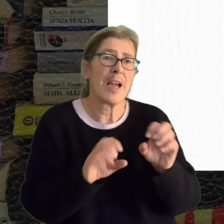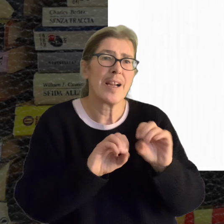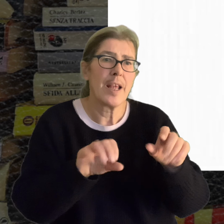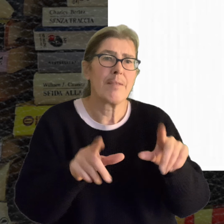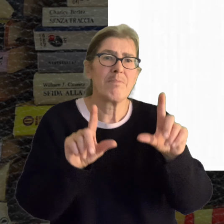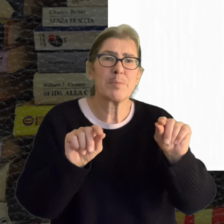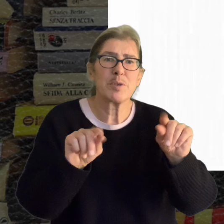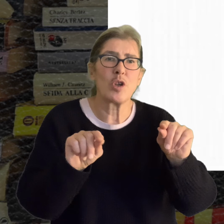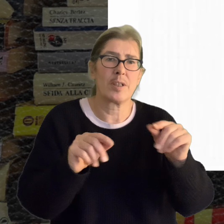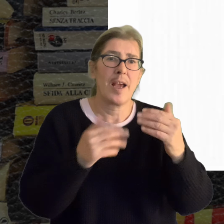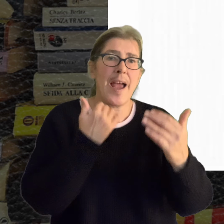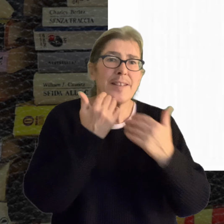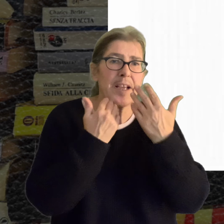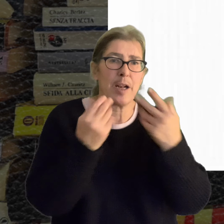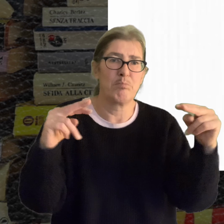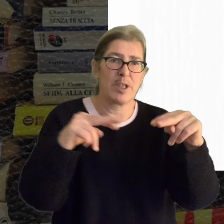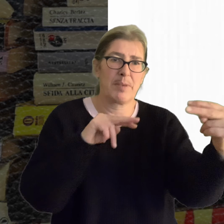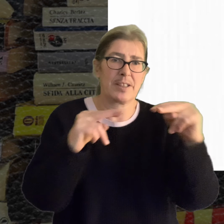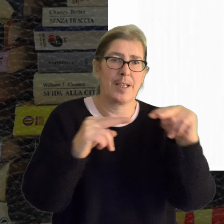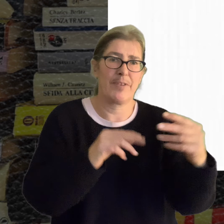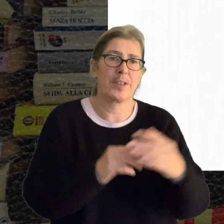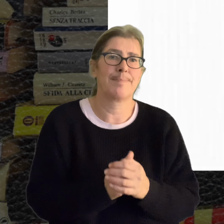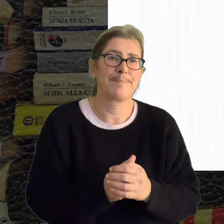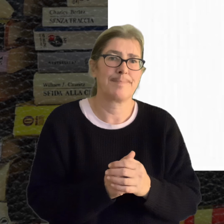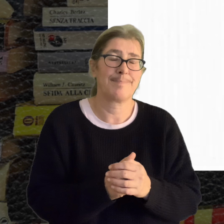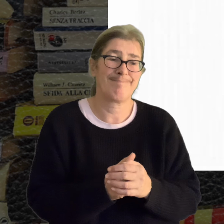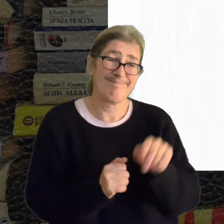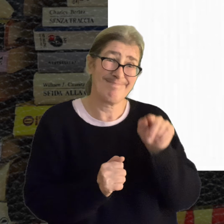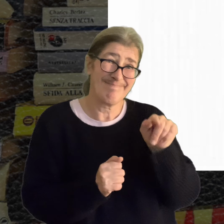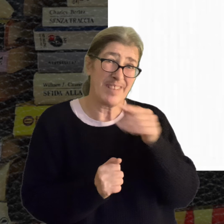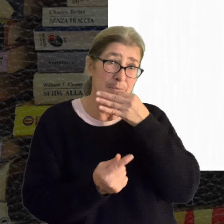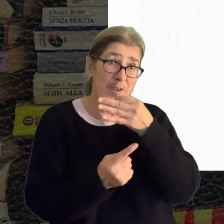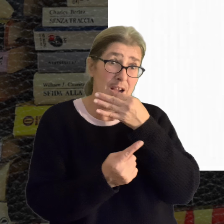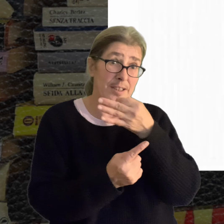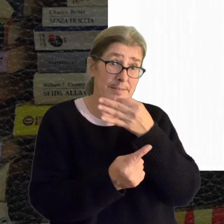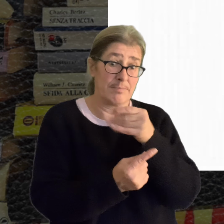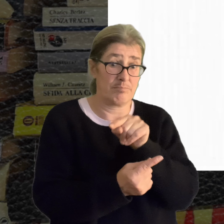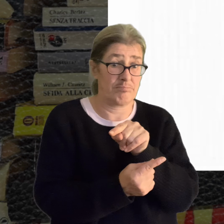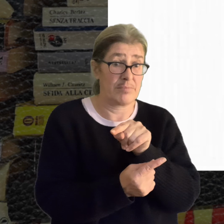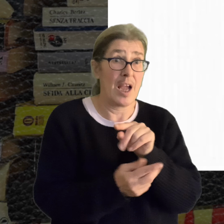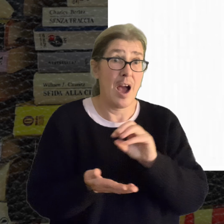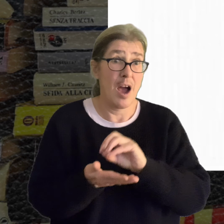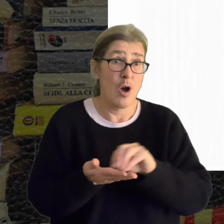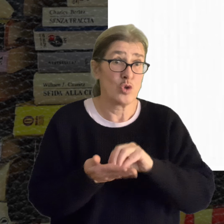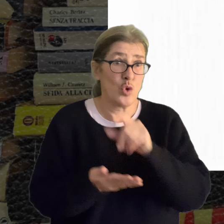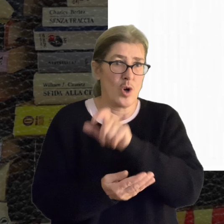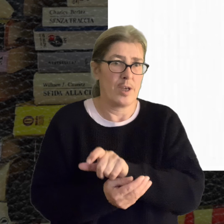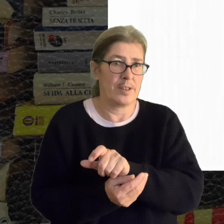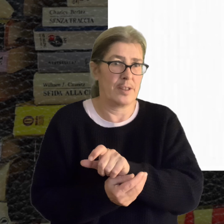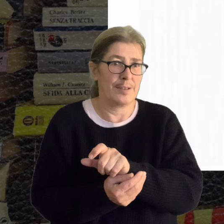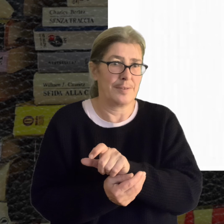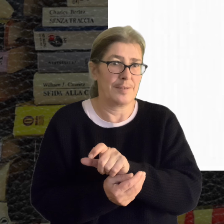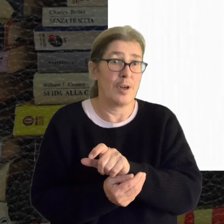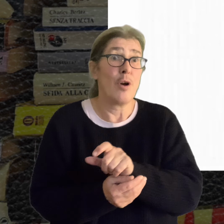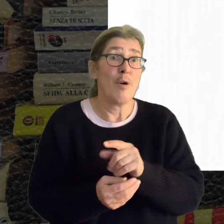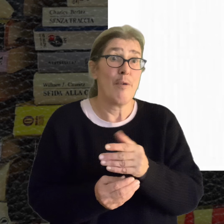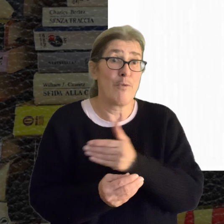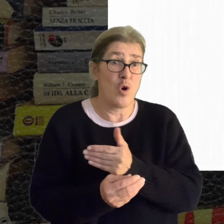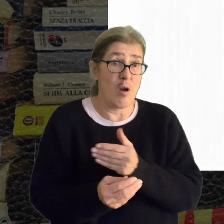erklären was ist eigentlich eine Erzählperspektive und diese Fragen muss derjenige diejenige der Autor die